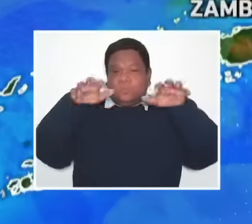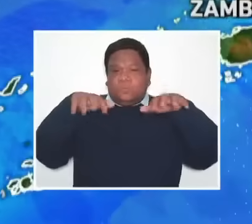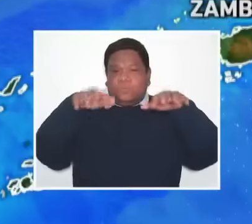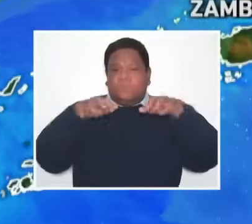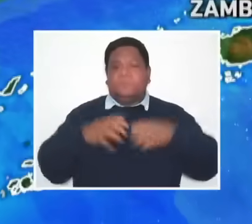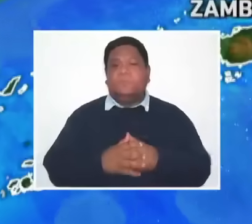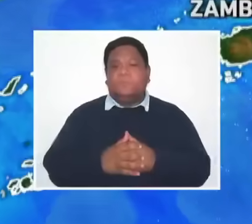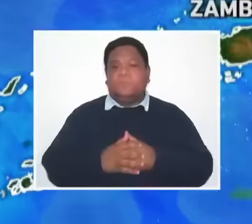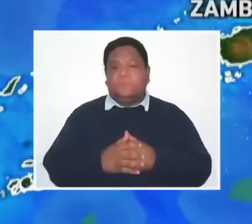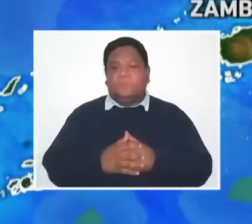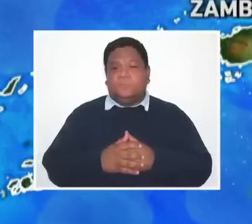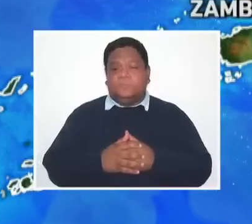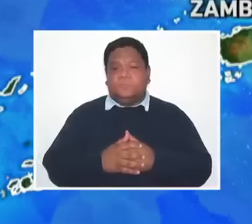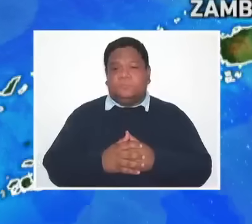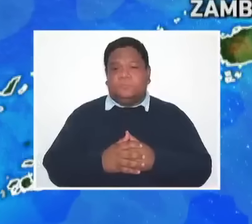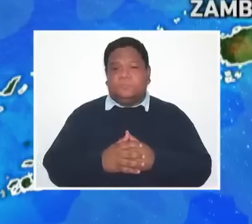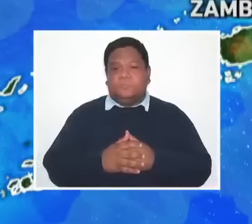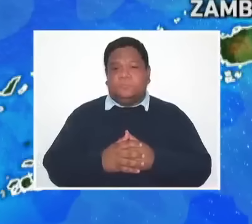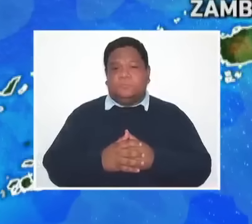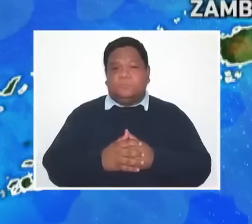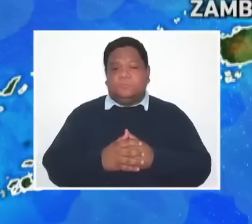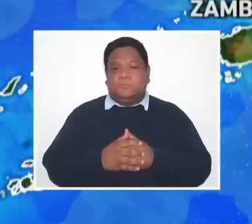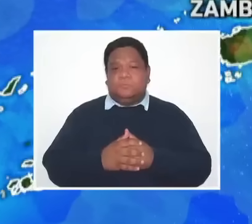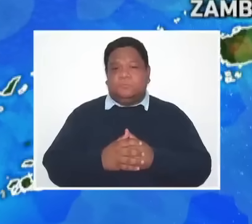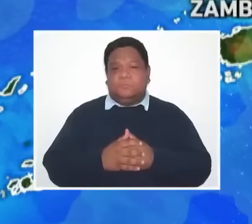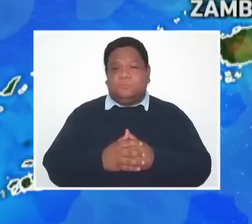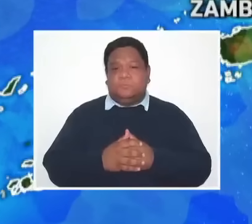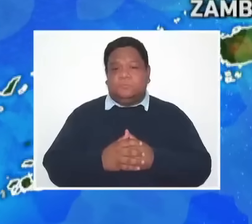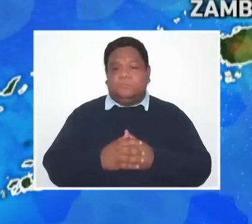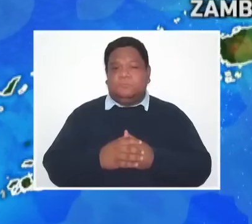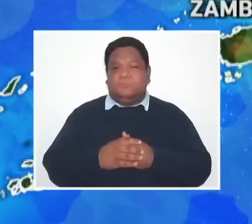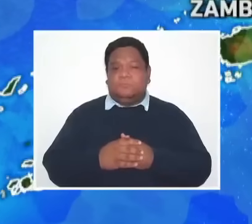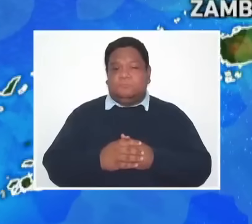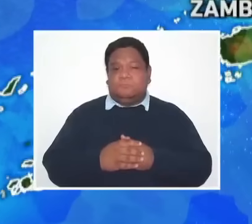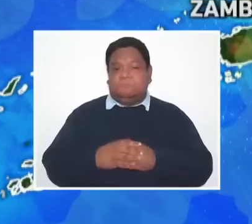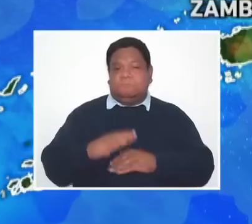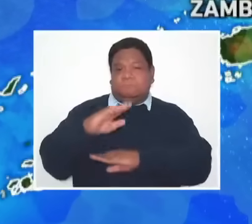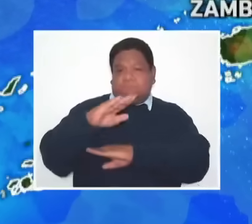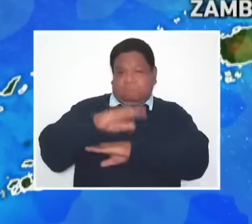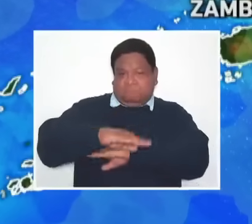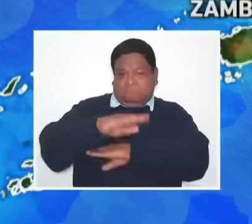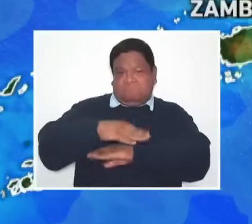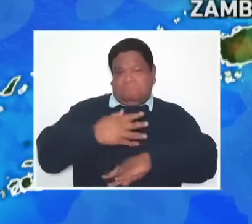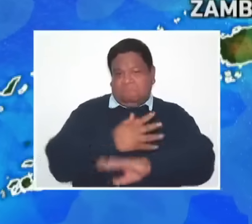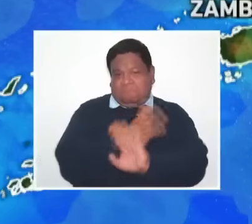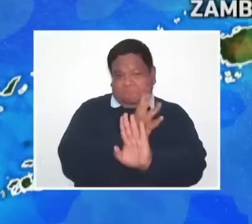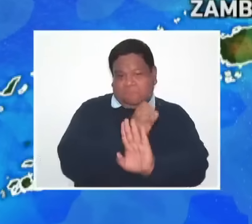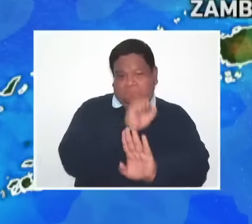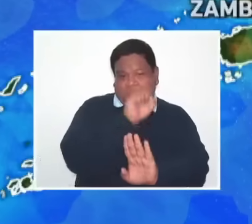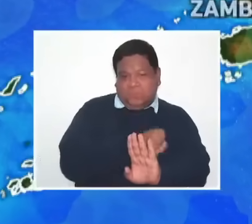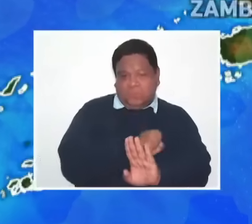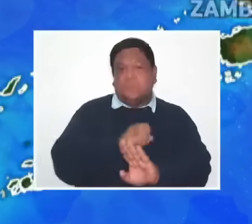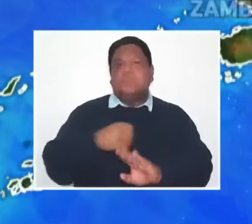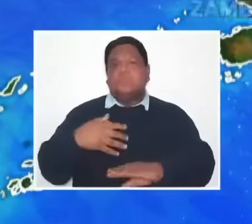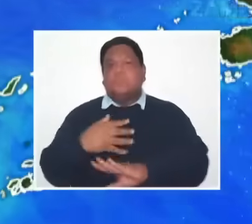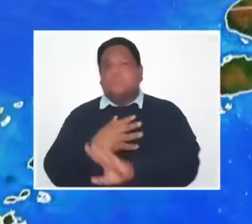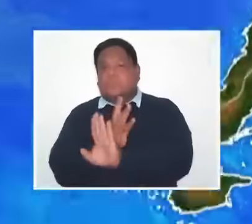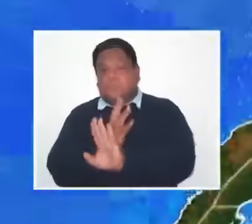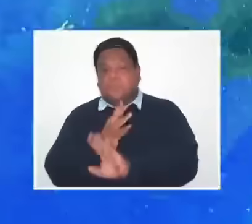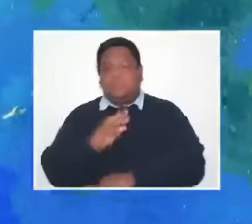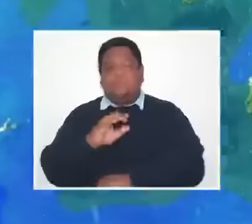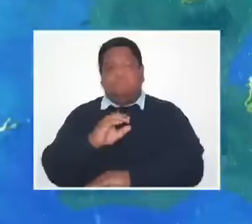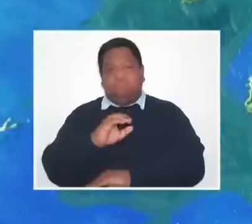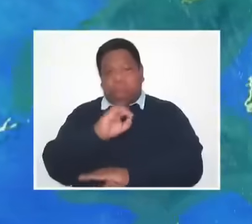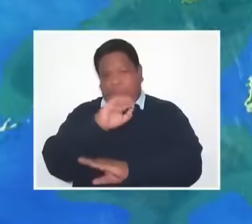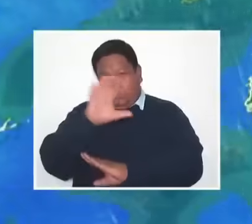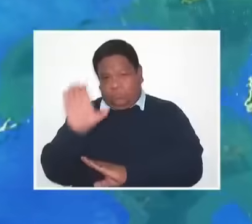dito sa may Surigao del Sur, maging sa may Davao del Sur, Davao Occidental at Sarangani Province. Sa Visayas, sa